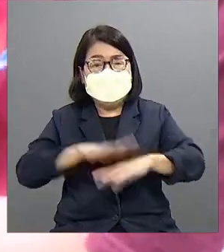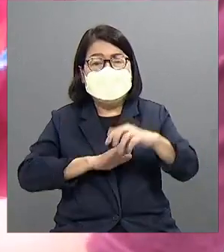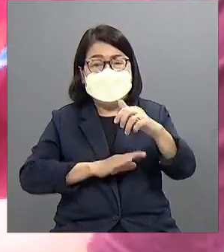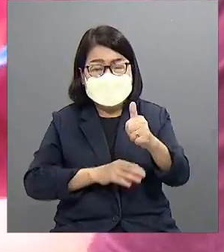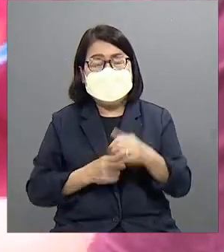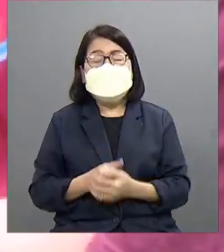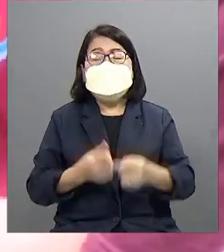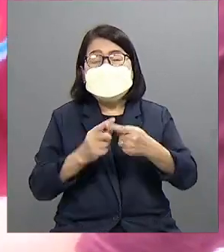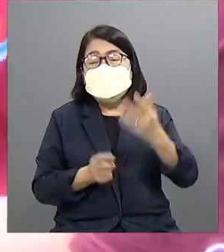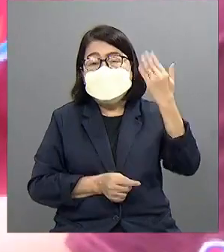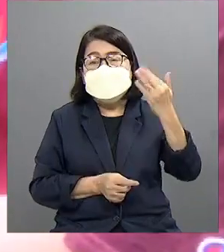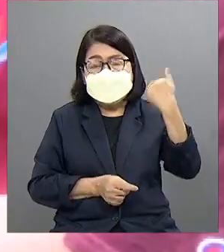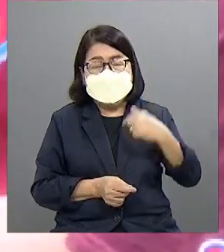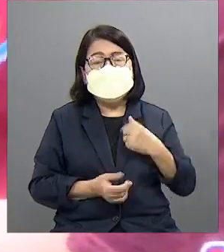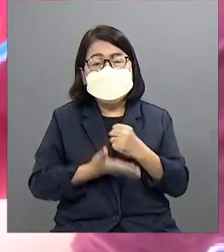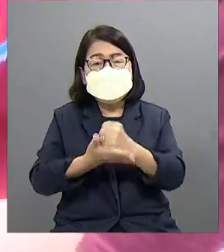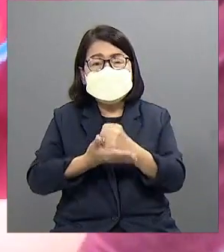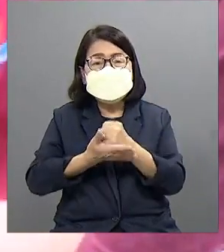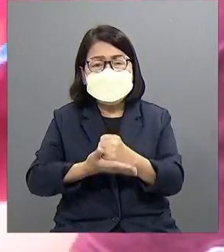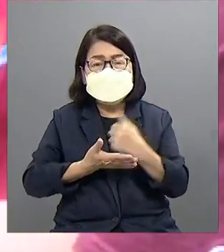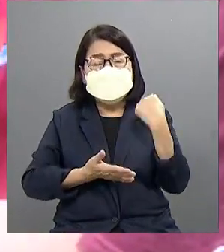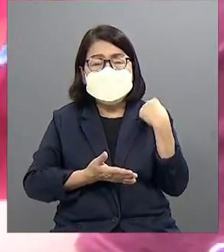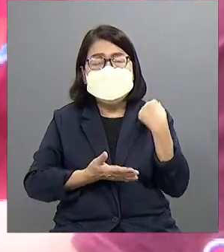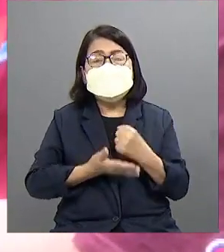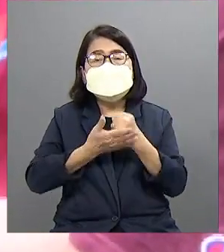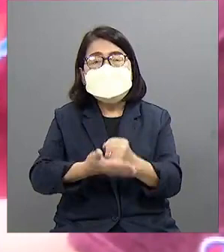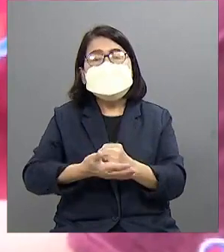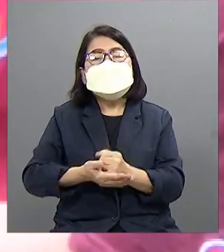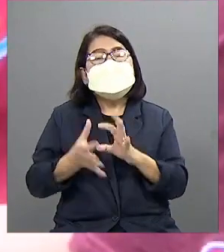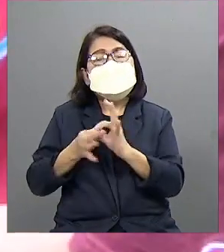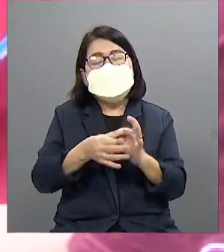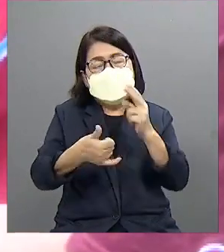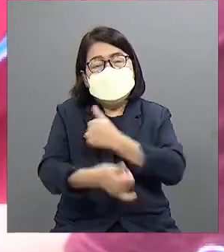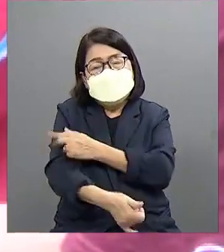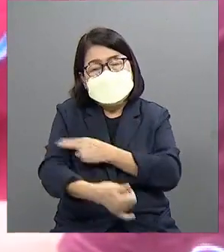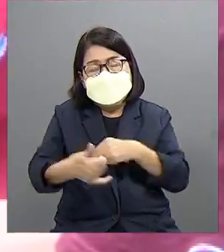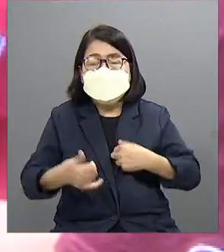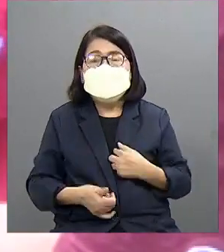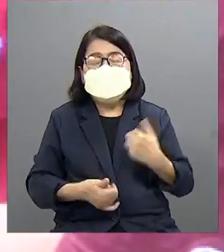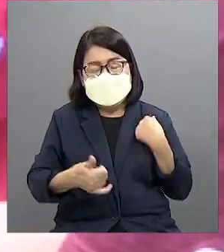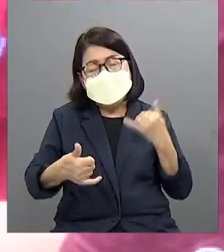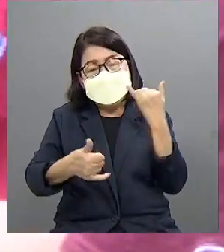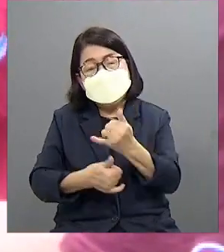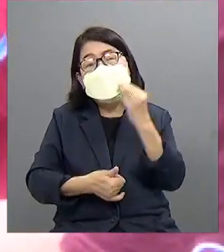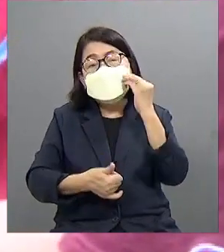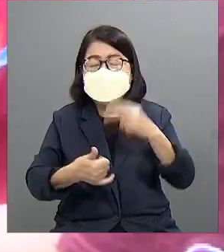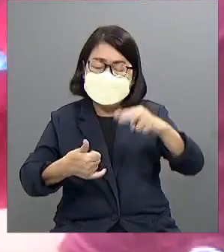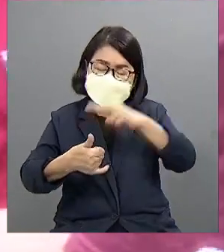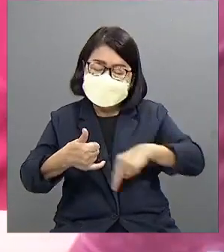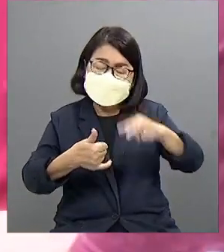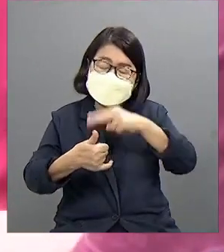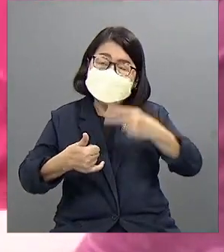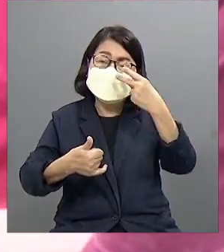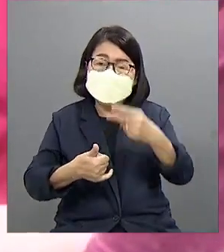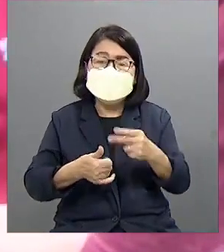ราก็ดูแลในเรื่องของการดูแลสุขภาพเบื้องต้นก็จะมีเจ้าหน้าที่เราลงมาดูที่บ้านนะคะเรียกว่าเป็นพยาบาลวิช